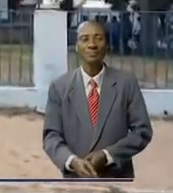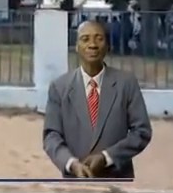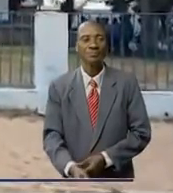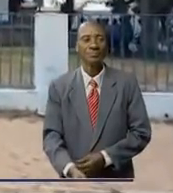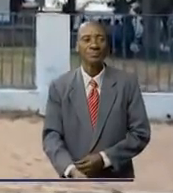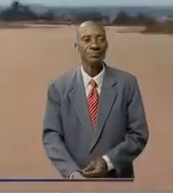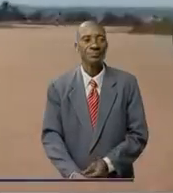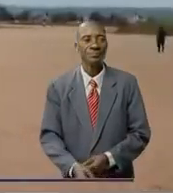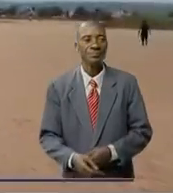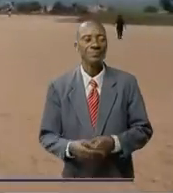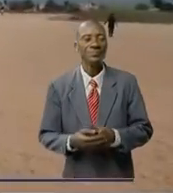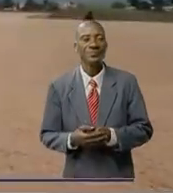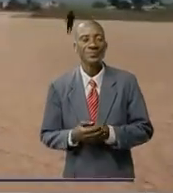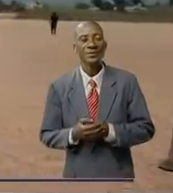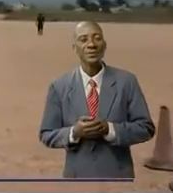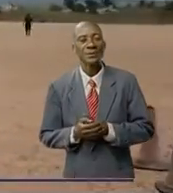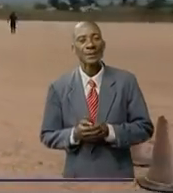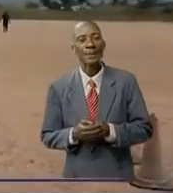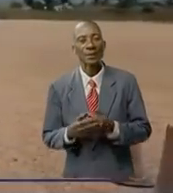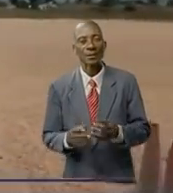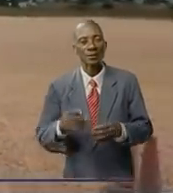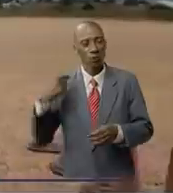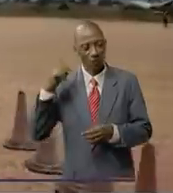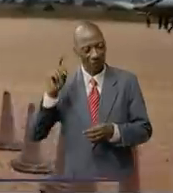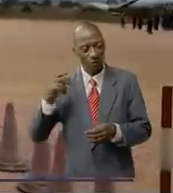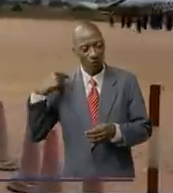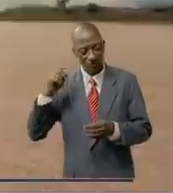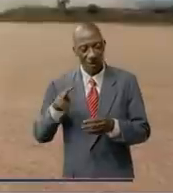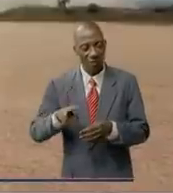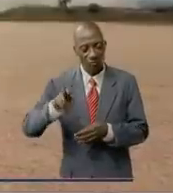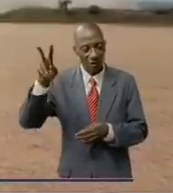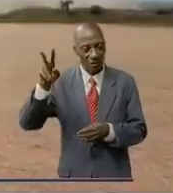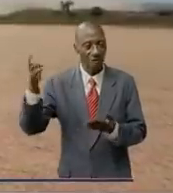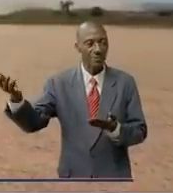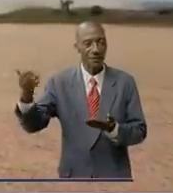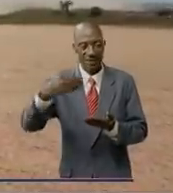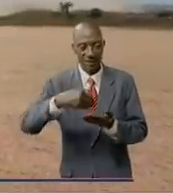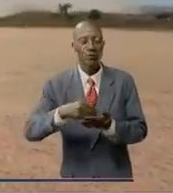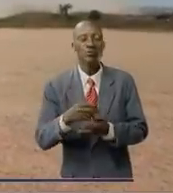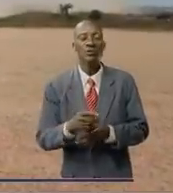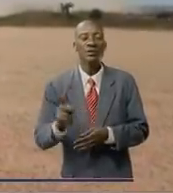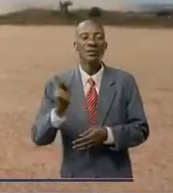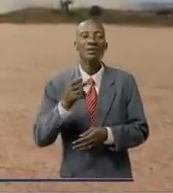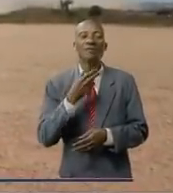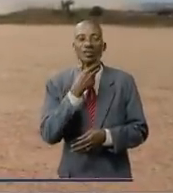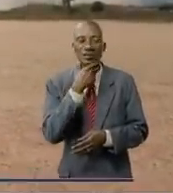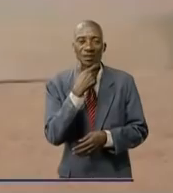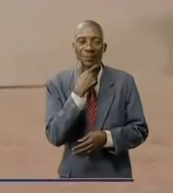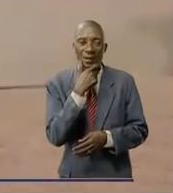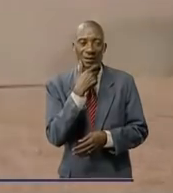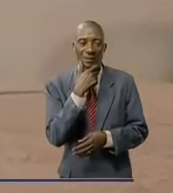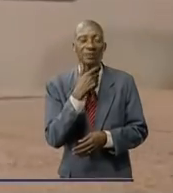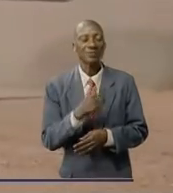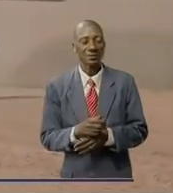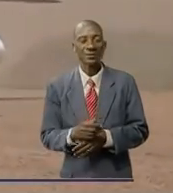Pimé Toutkote a fait son retour à Tchikapa, chef-lieu de la province du Kasaï, ce samedi 16 octobre via l'aéroport national de